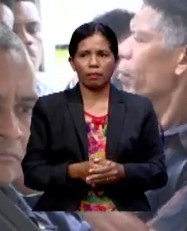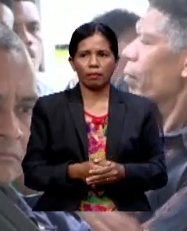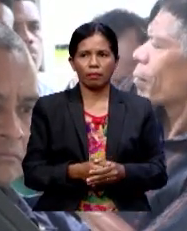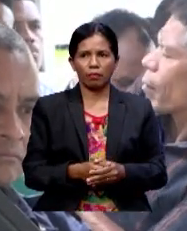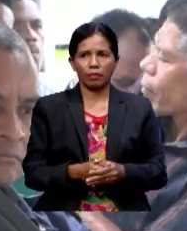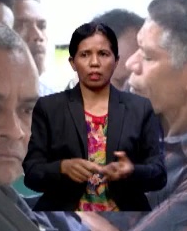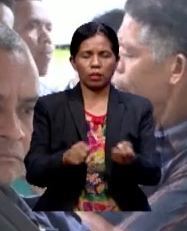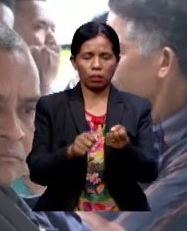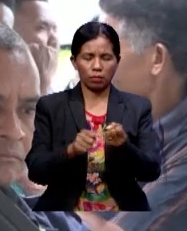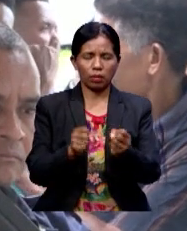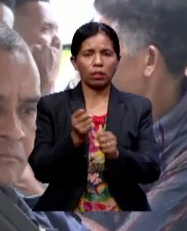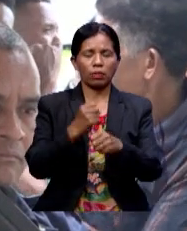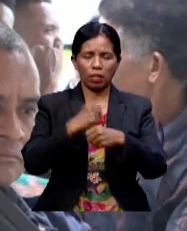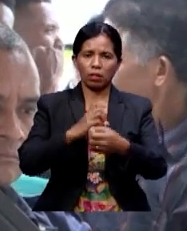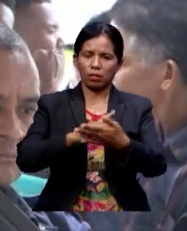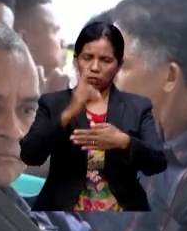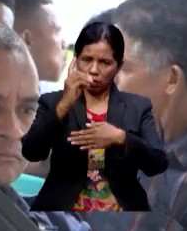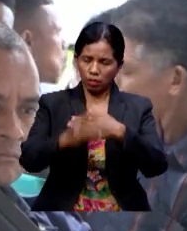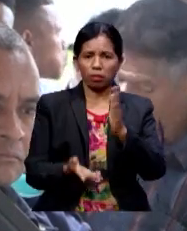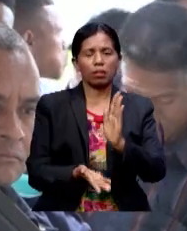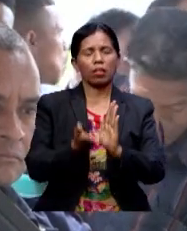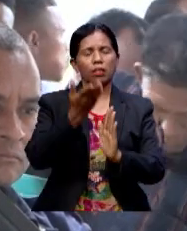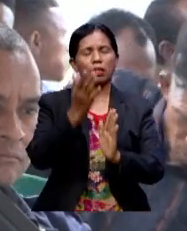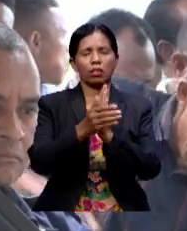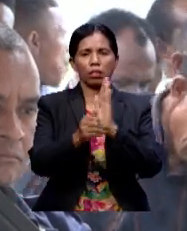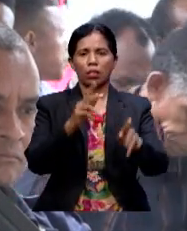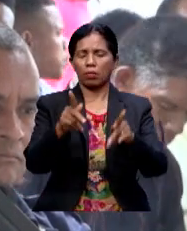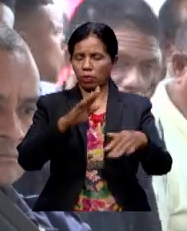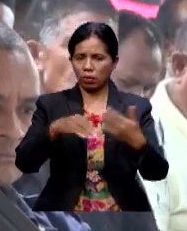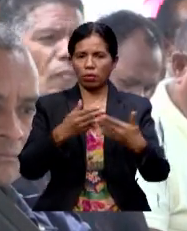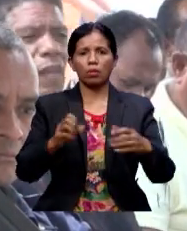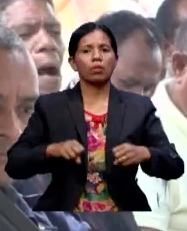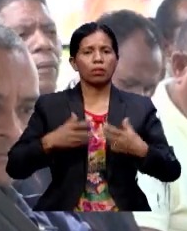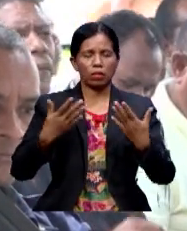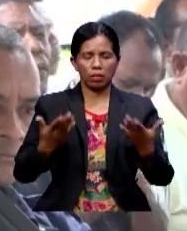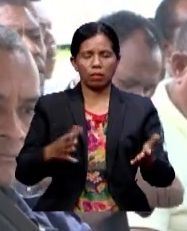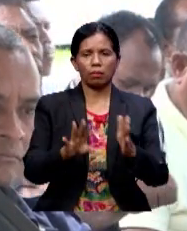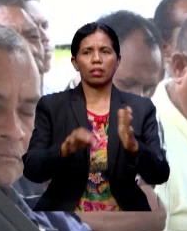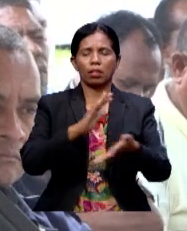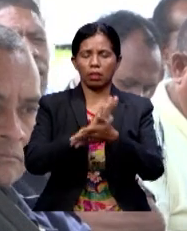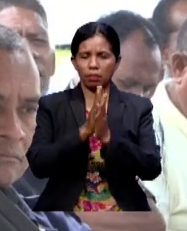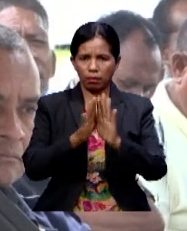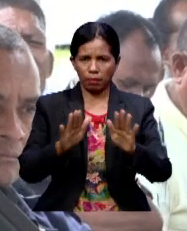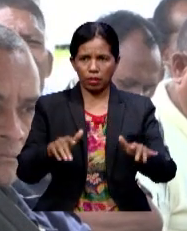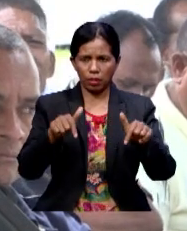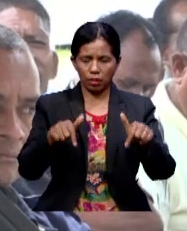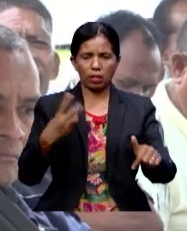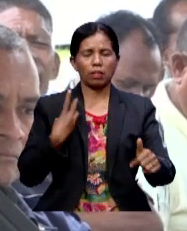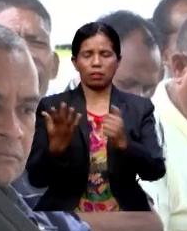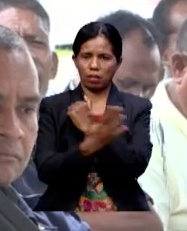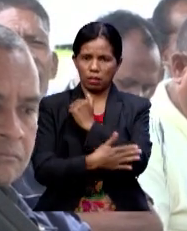kontribui atu halo desenvolvement atu hasai kapasidade populasaun ninia poinsa bele hetang tami pas ia itena